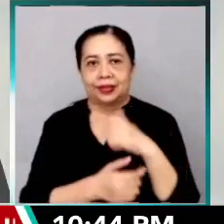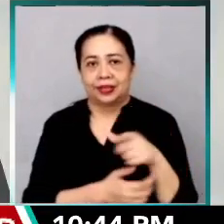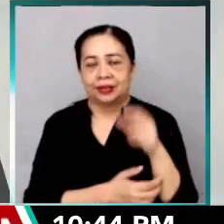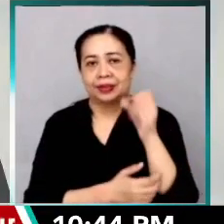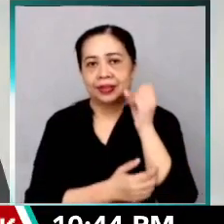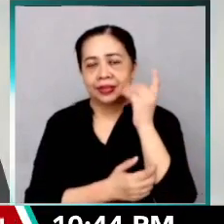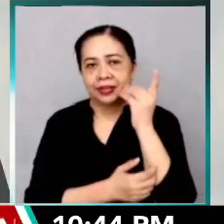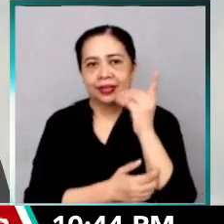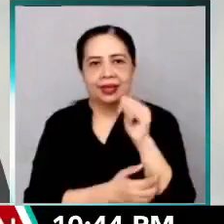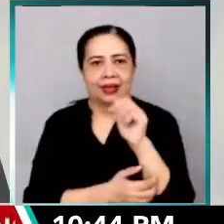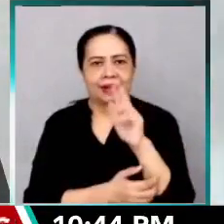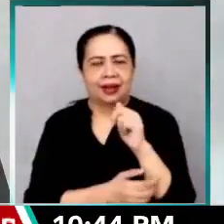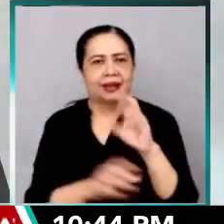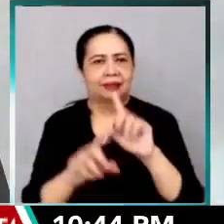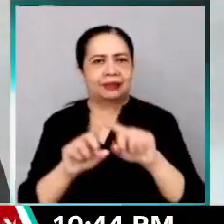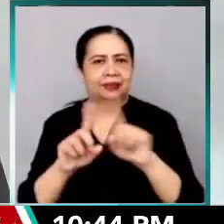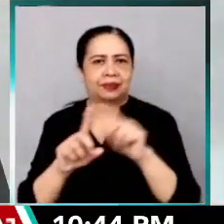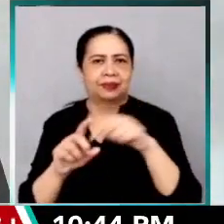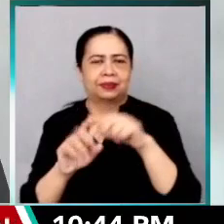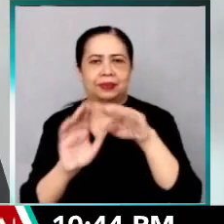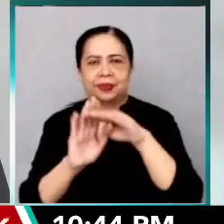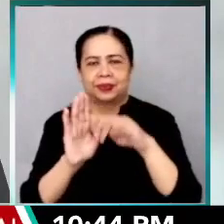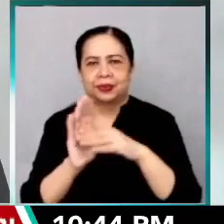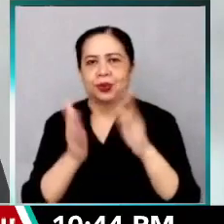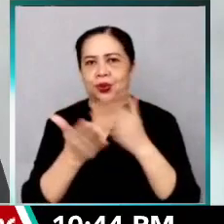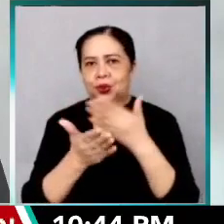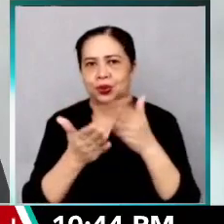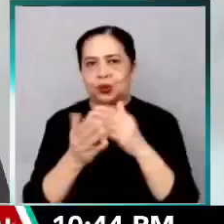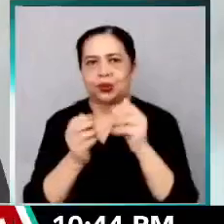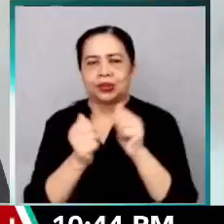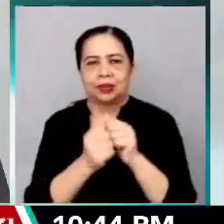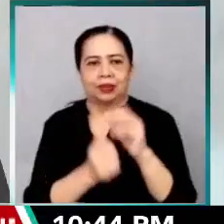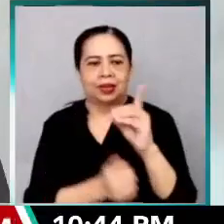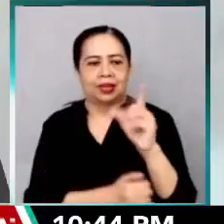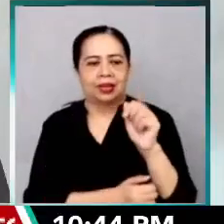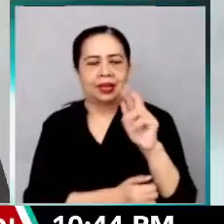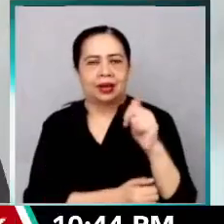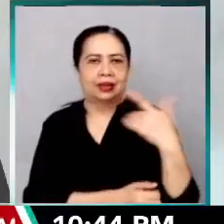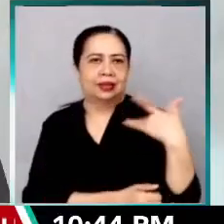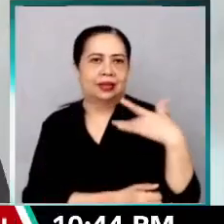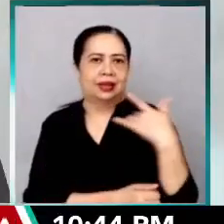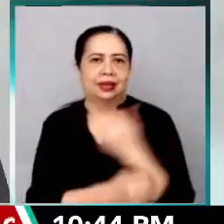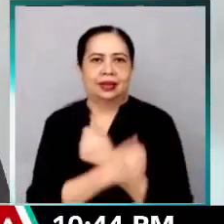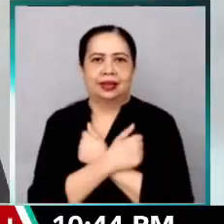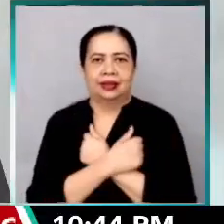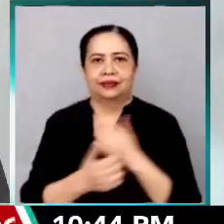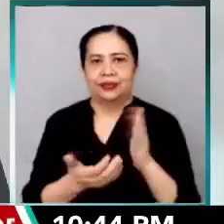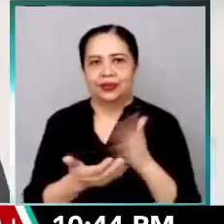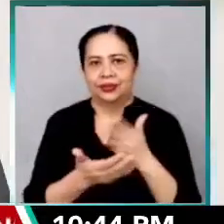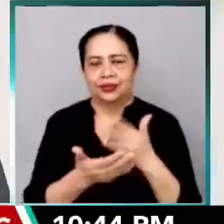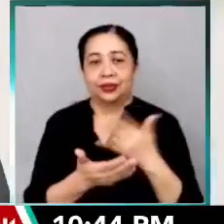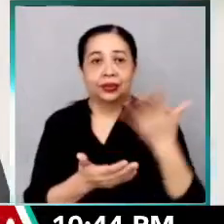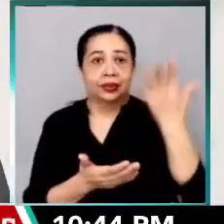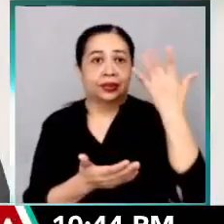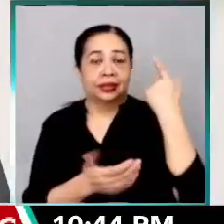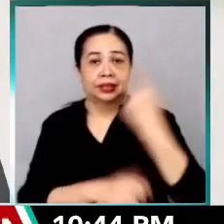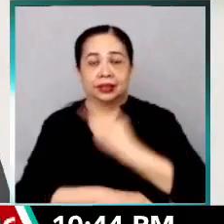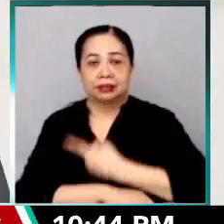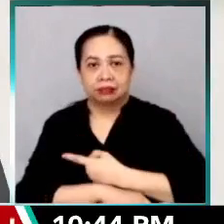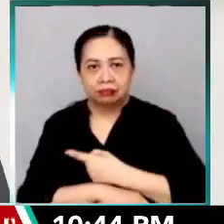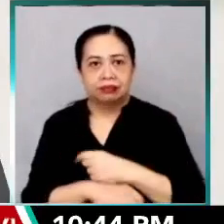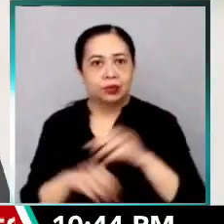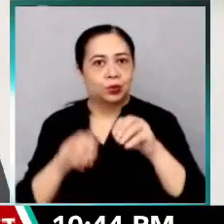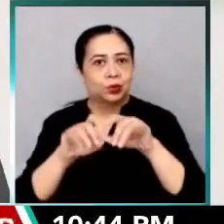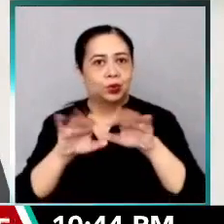ibang genre ang album, kabilang na ang Dara Style Love Song. Nitong mga nakaraang araw, trending sa